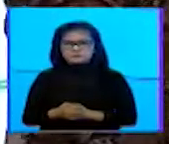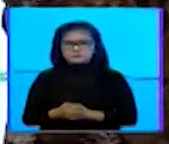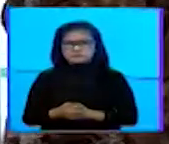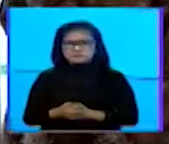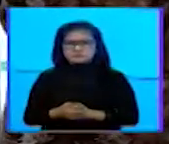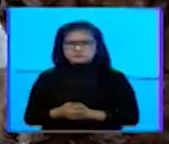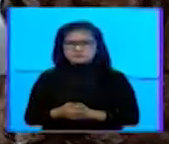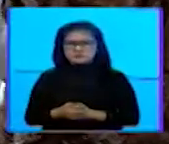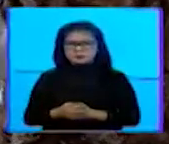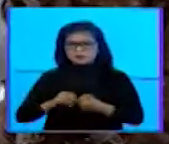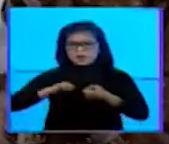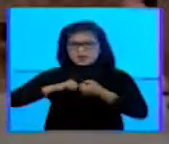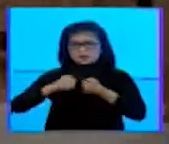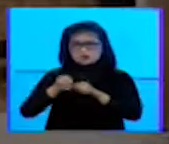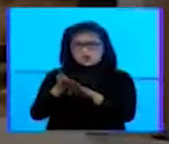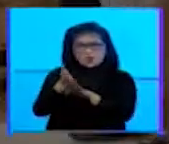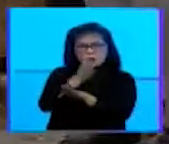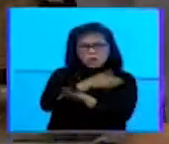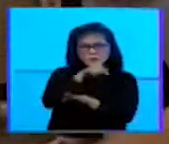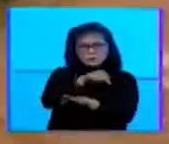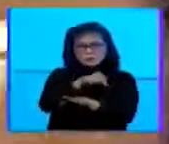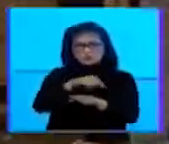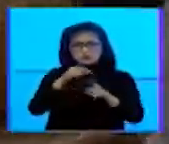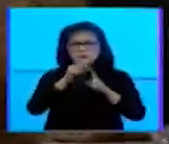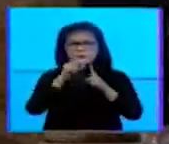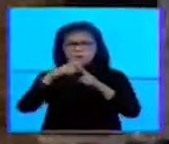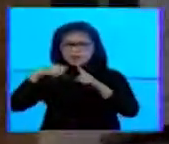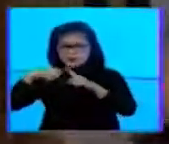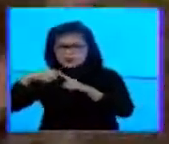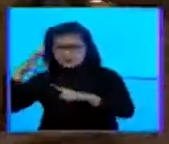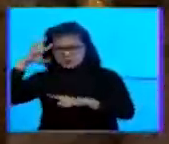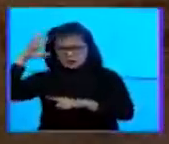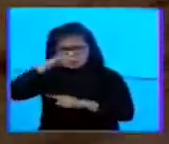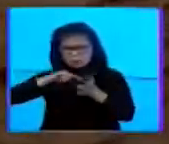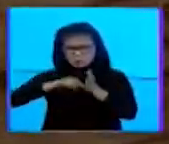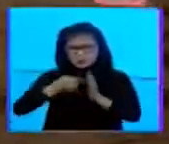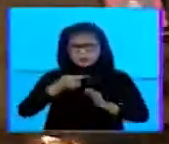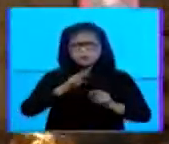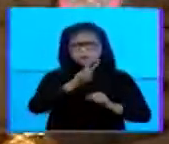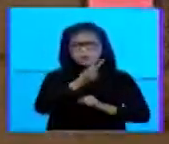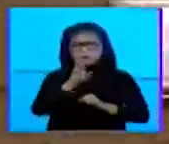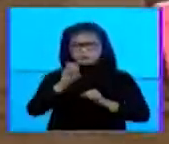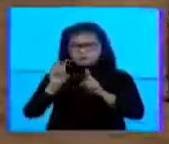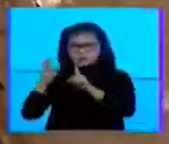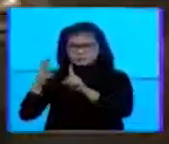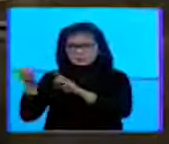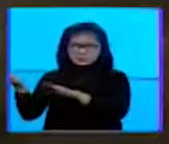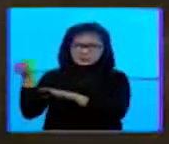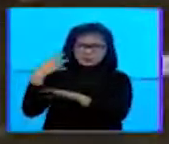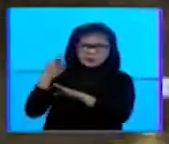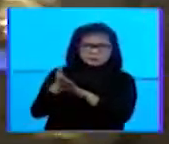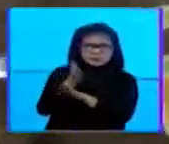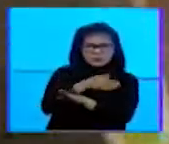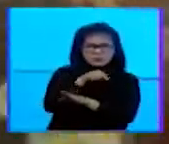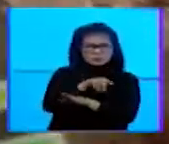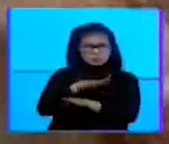Diketahui kasus ini awalnya sudah terendus BPK sejak 2013, di mana dari informasi awal BPK mulai menduga adanya